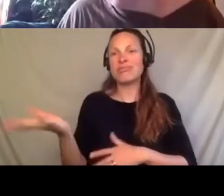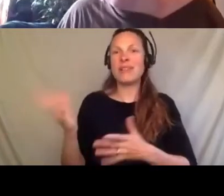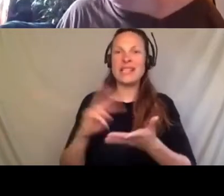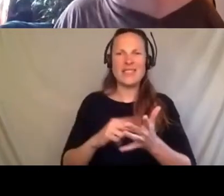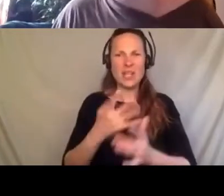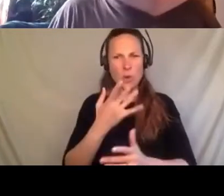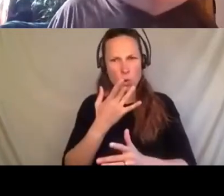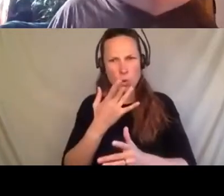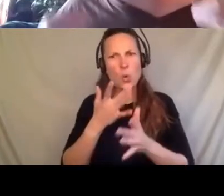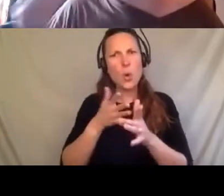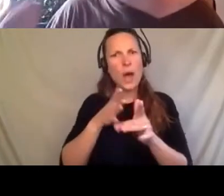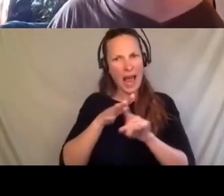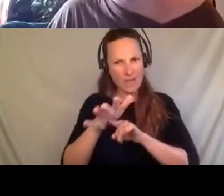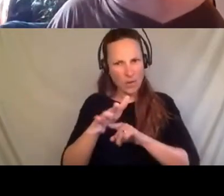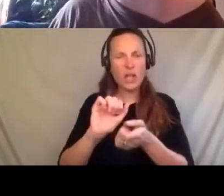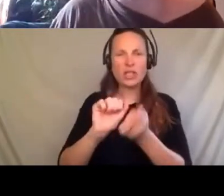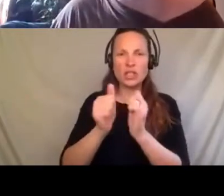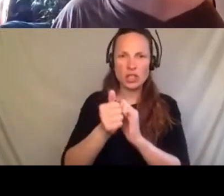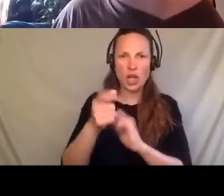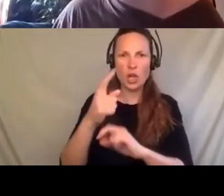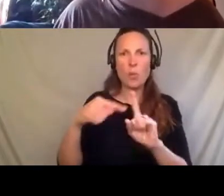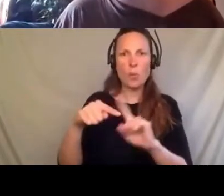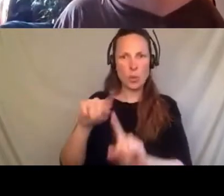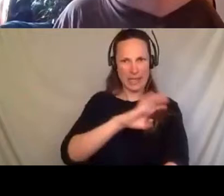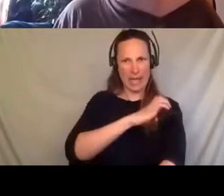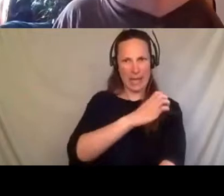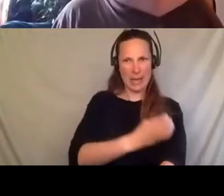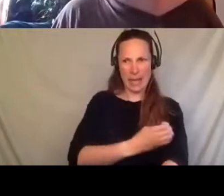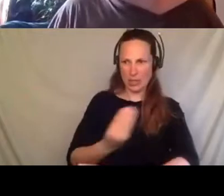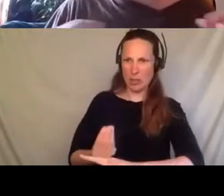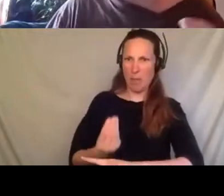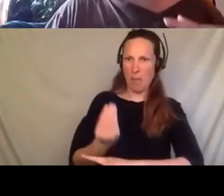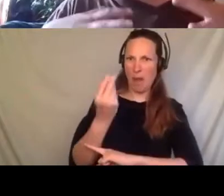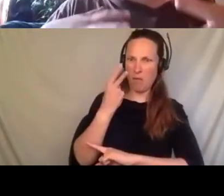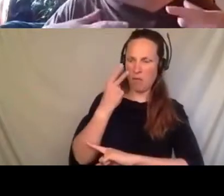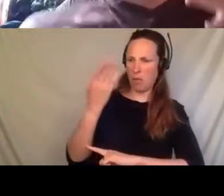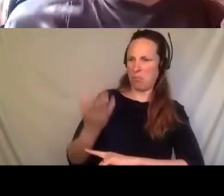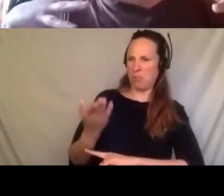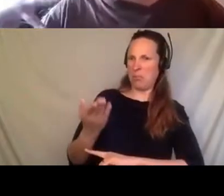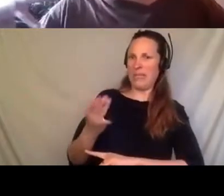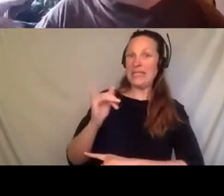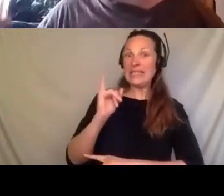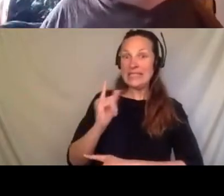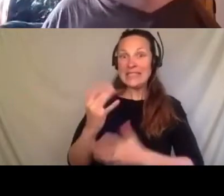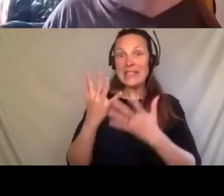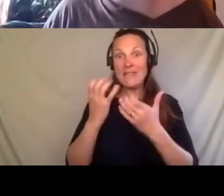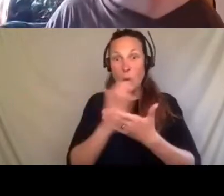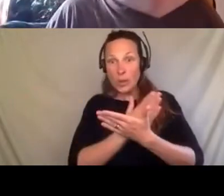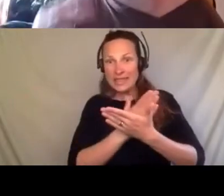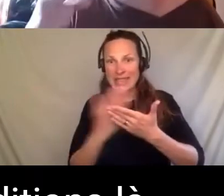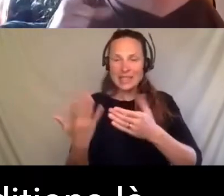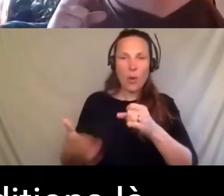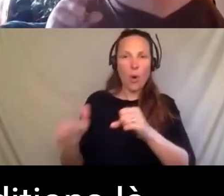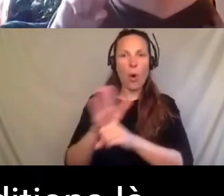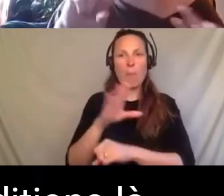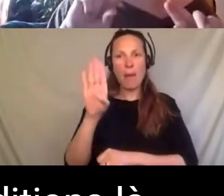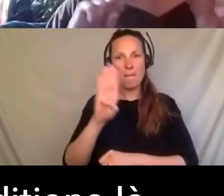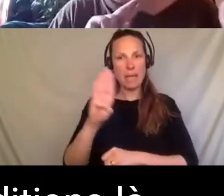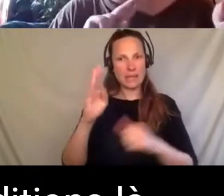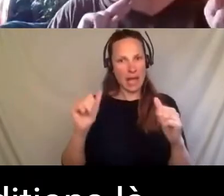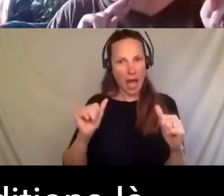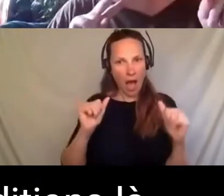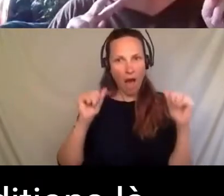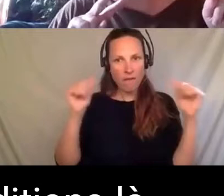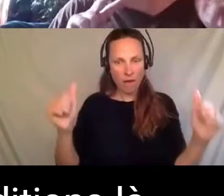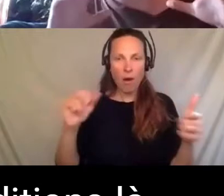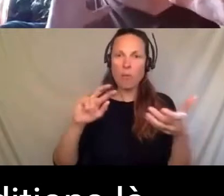goût change, mais aussi son énergie change. Donc, si on veut avoir un basilic qui pousse tout au long de la saison, bien, il faut